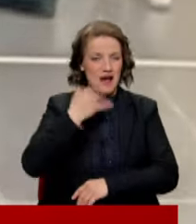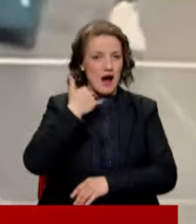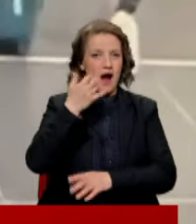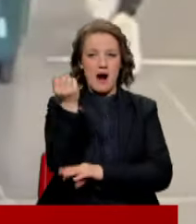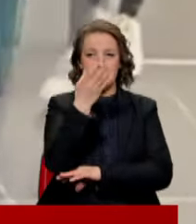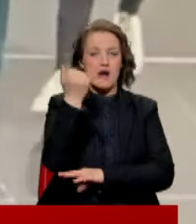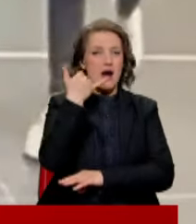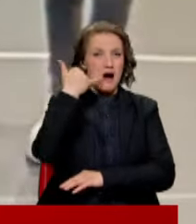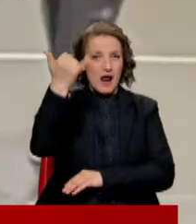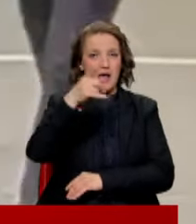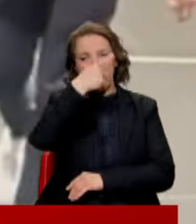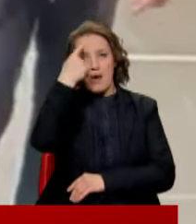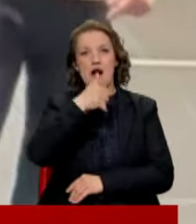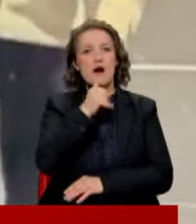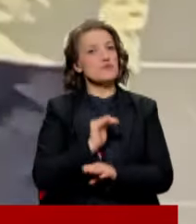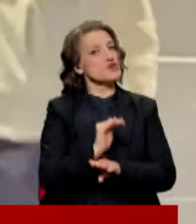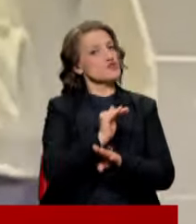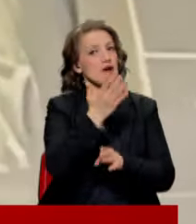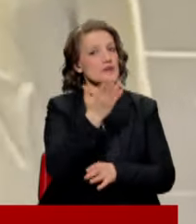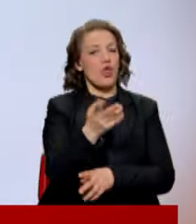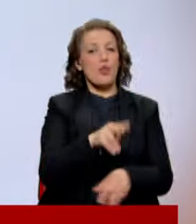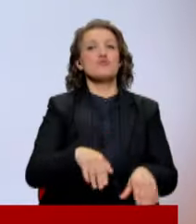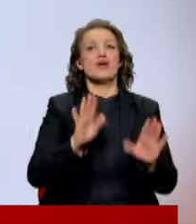Acı belki de yaşama tutunacaktı. Bu yüzden de acılı ailenin avukatı Burak Erden'e göre firari anneye yöneltilen suçlama